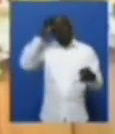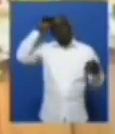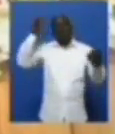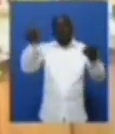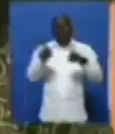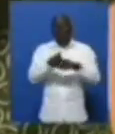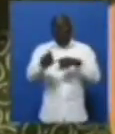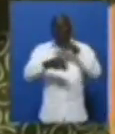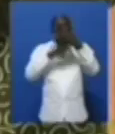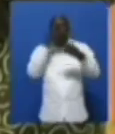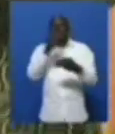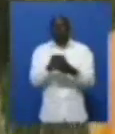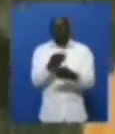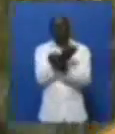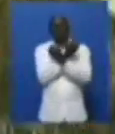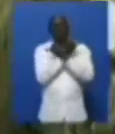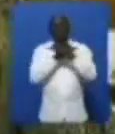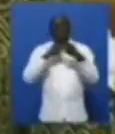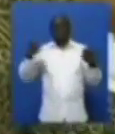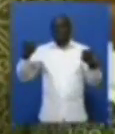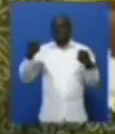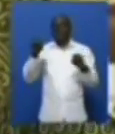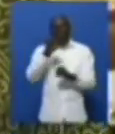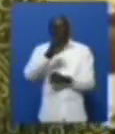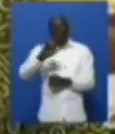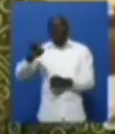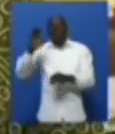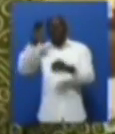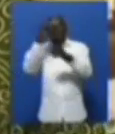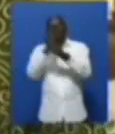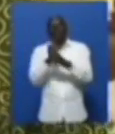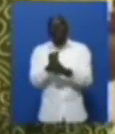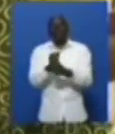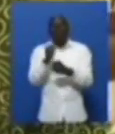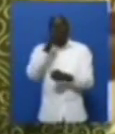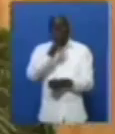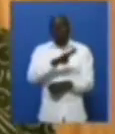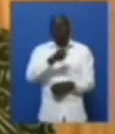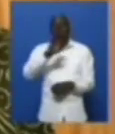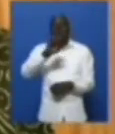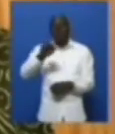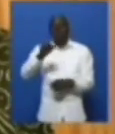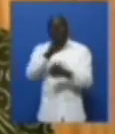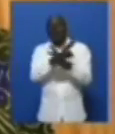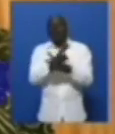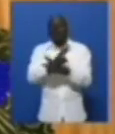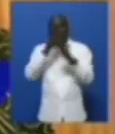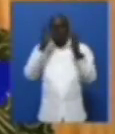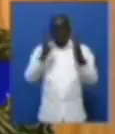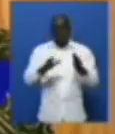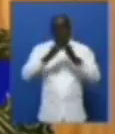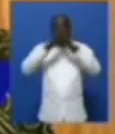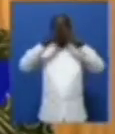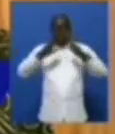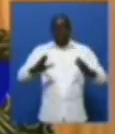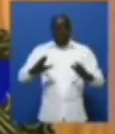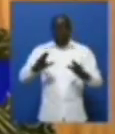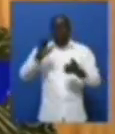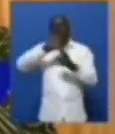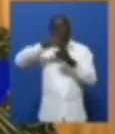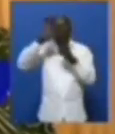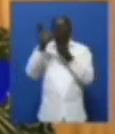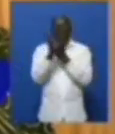monde indépendant. Lui qui le prénom Ouezin signifie en langue Bouamou, gardien de la maison. Sa culture,